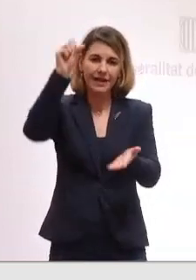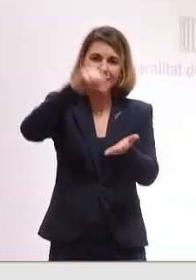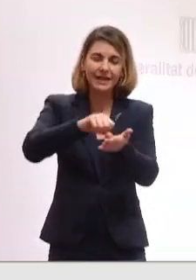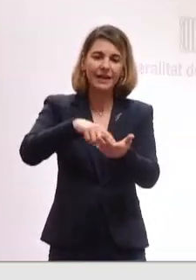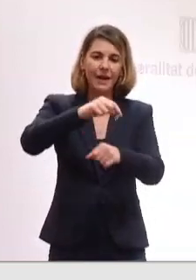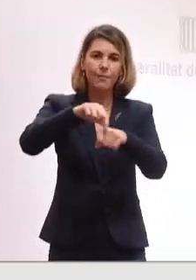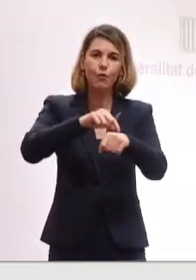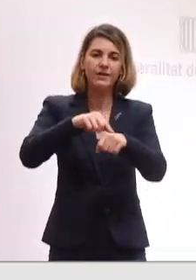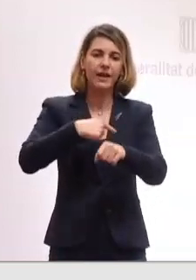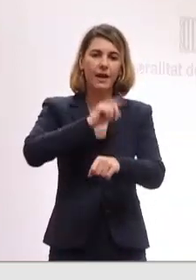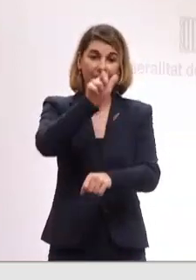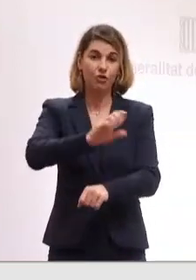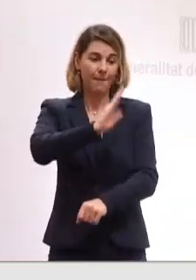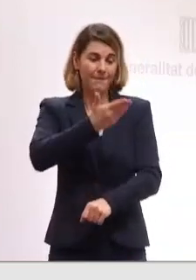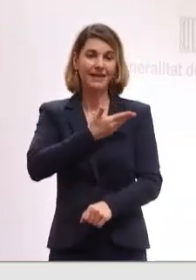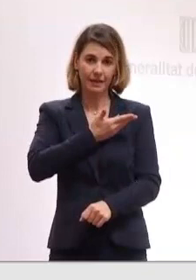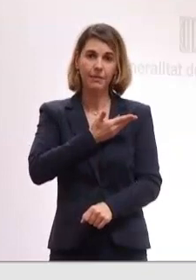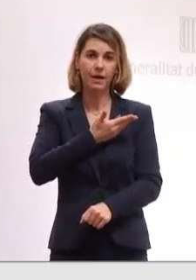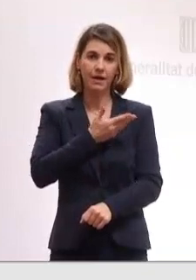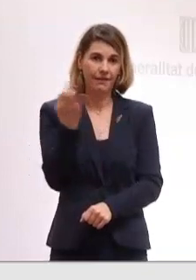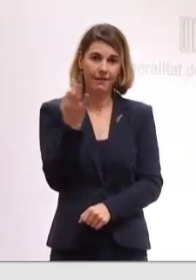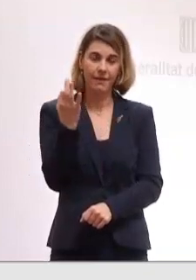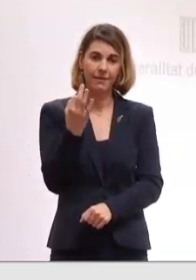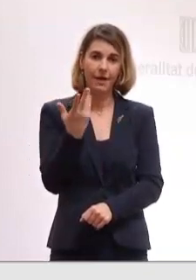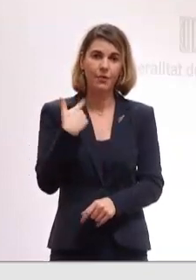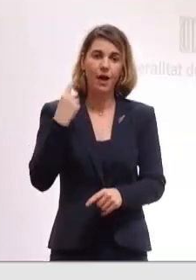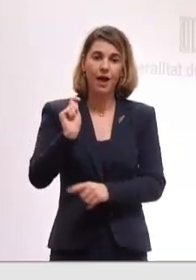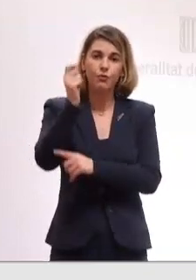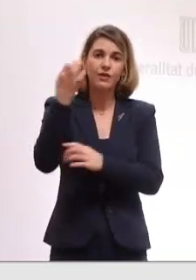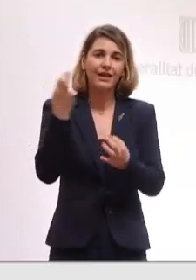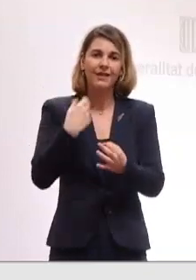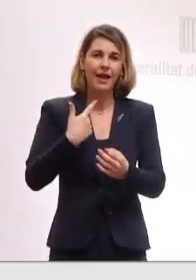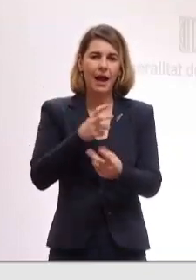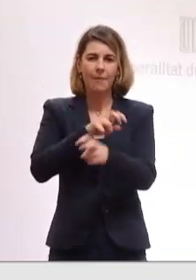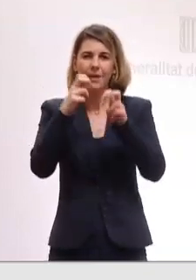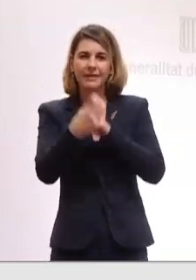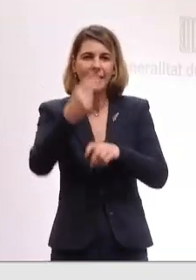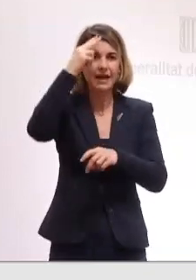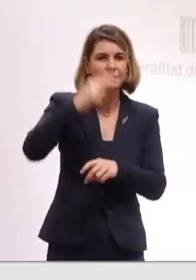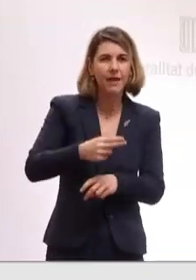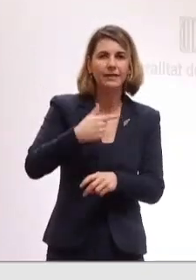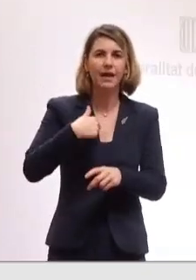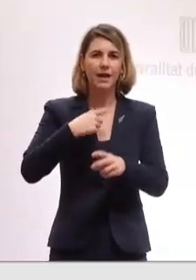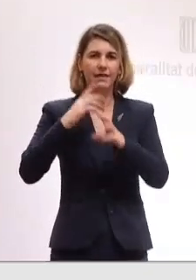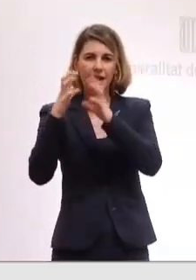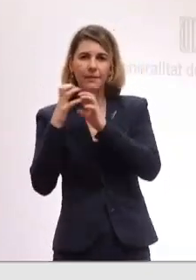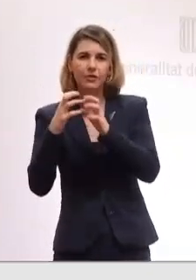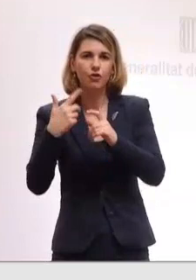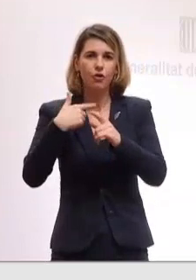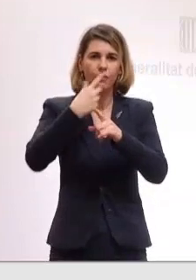la política a la víctima. Hem d'aconseguir que la deliberació, l'empatia i el respecte a la